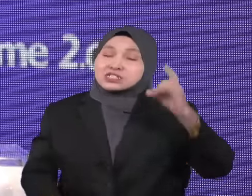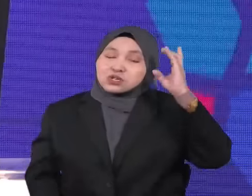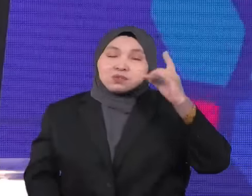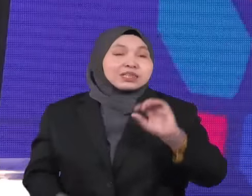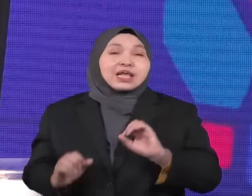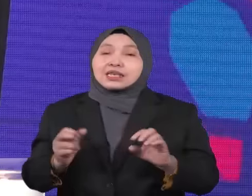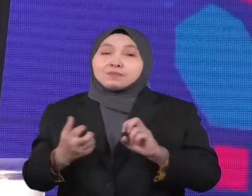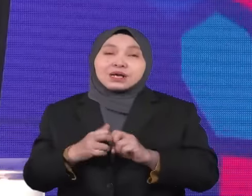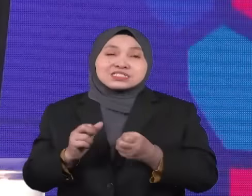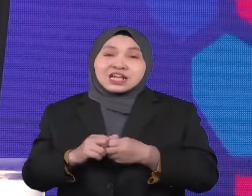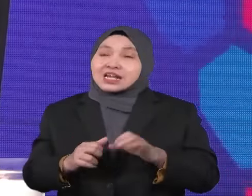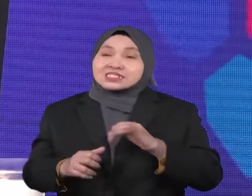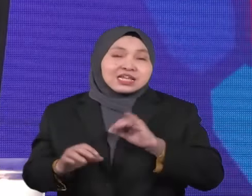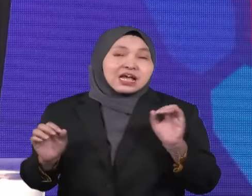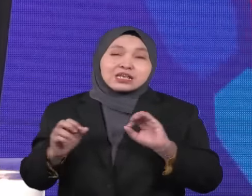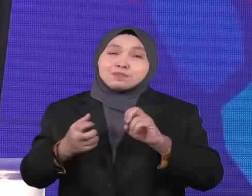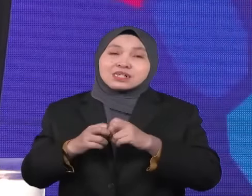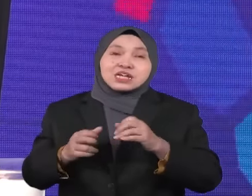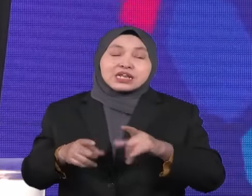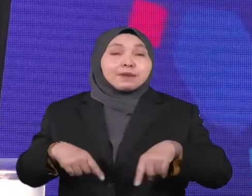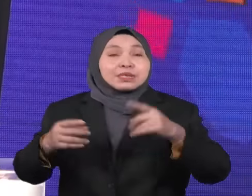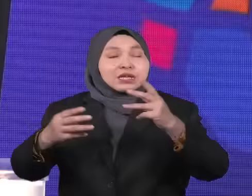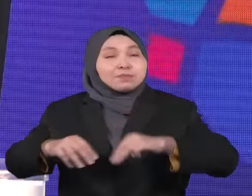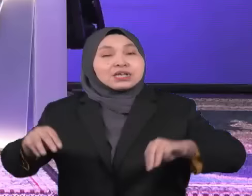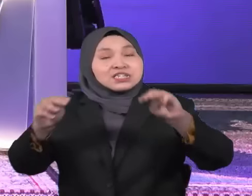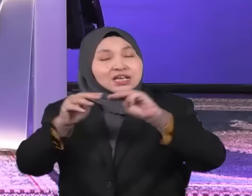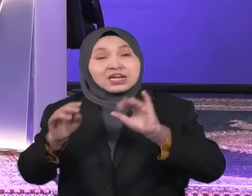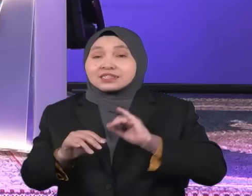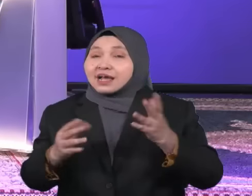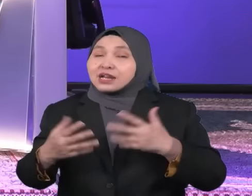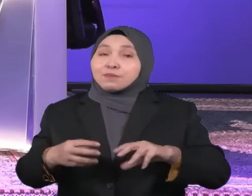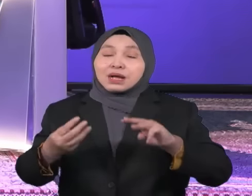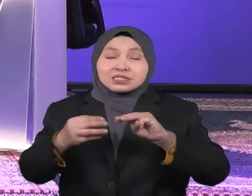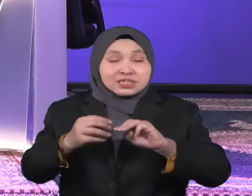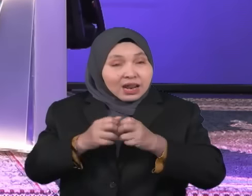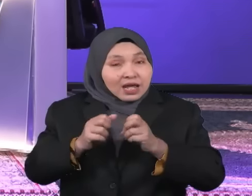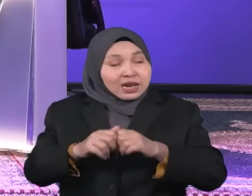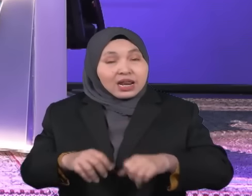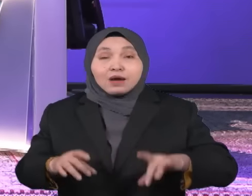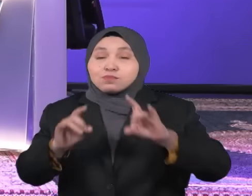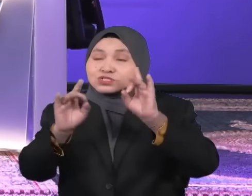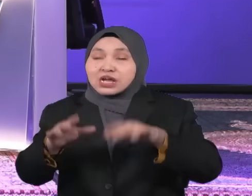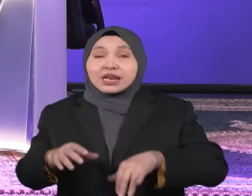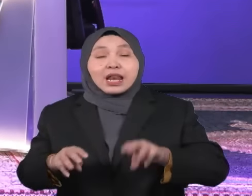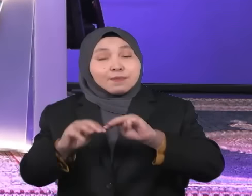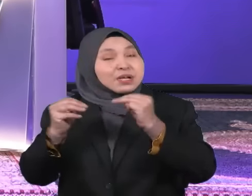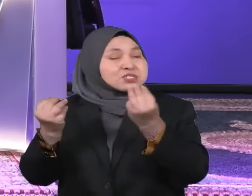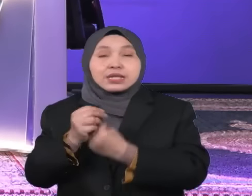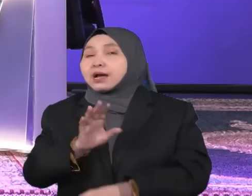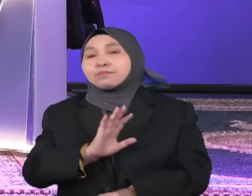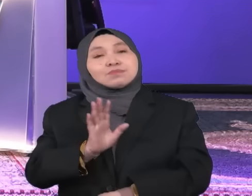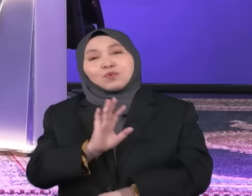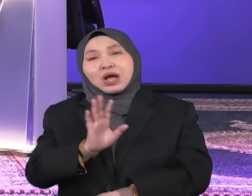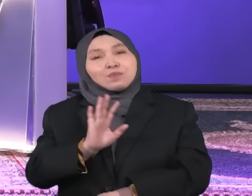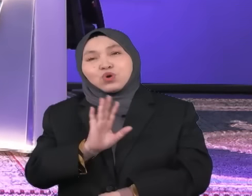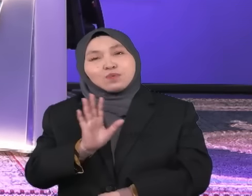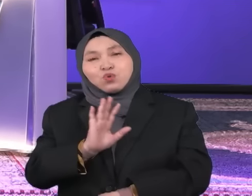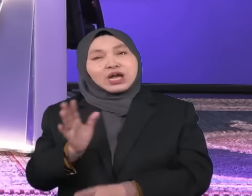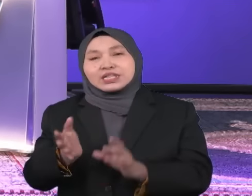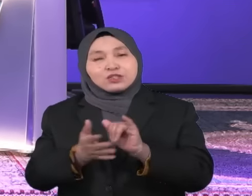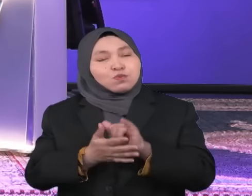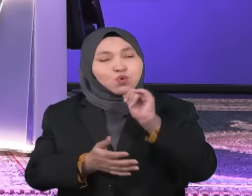masalah. Kan? Saya tak ada masalah nak pergi masjid, saya tak ada masalah dalam keluarga, tak ada ujian dalam masyarakat. Bukan, itu bukan konsepnya,